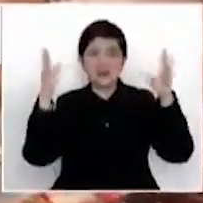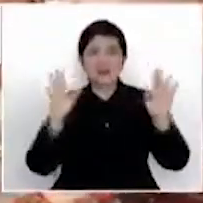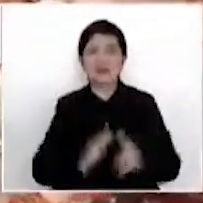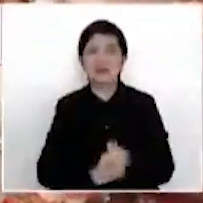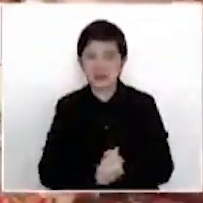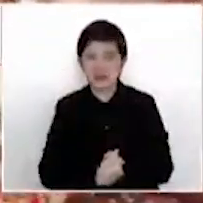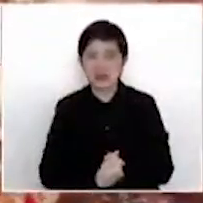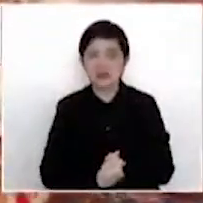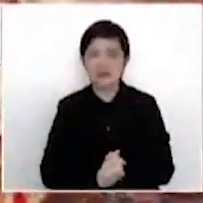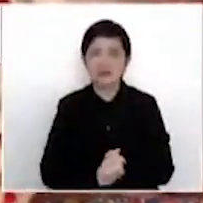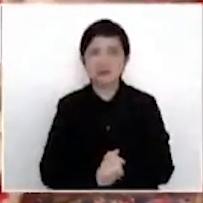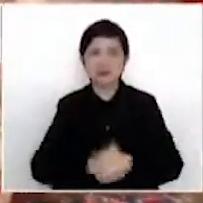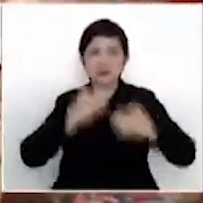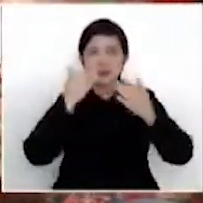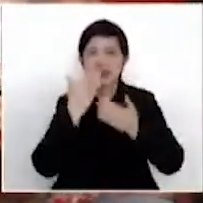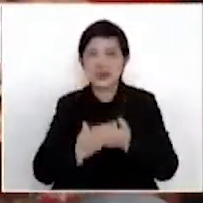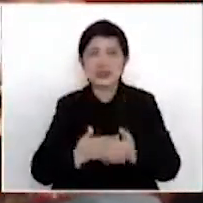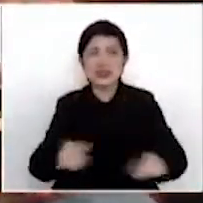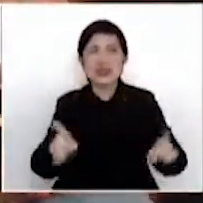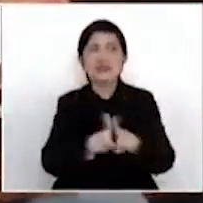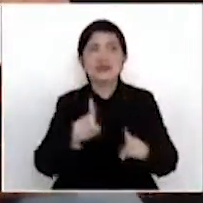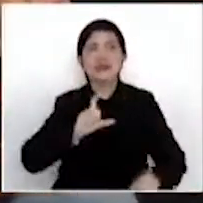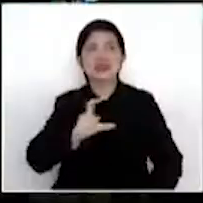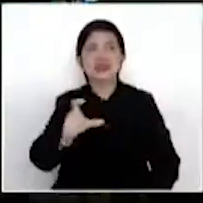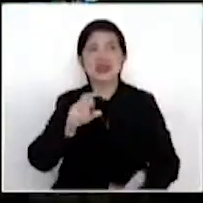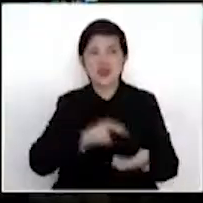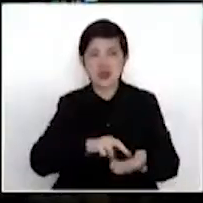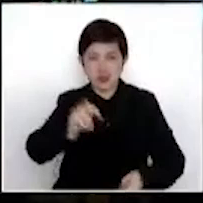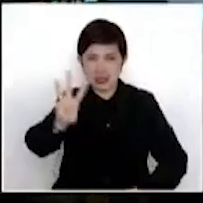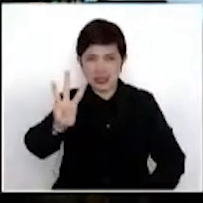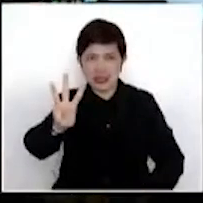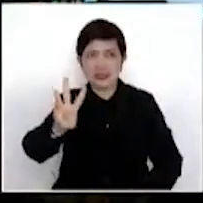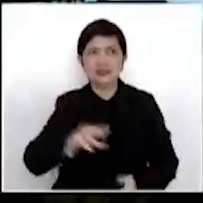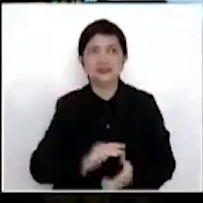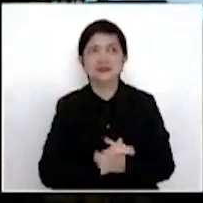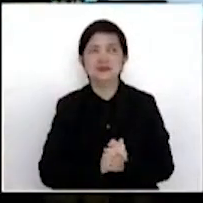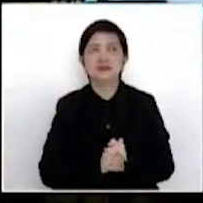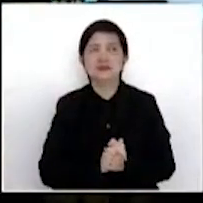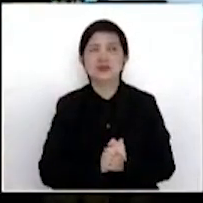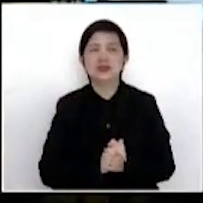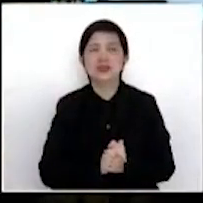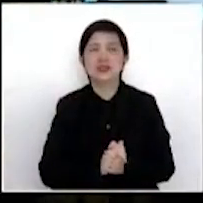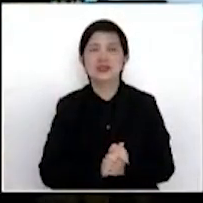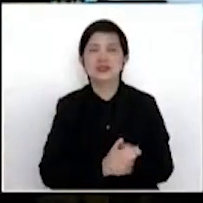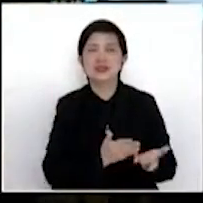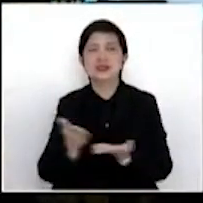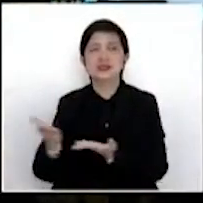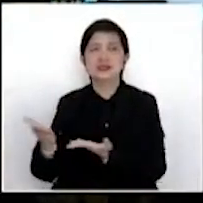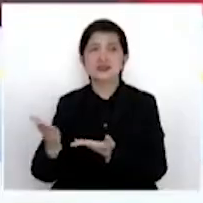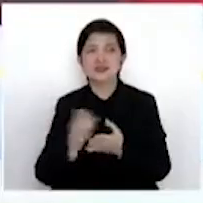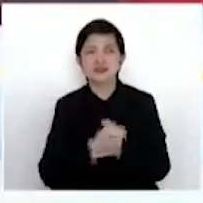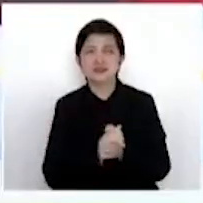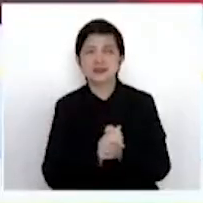Baik terima kasih kepada pasangan calon nomor urut 3 kami persilakan kembali kami persilakan kembali ke tempat